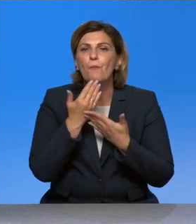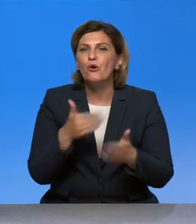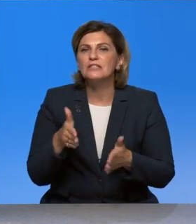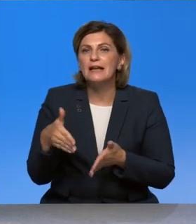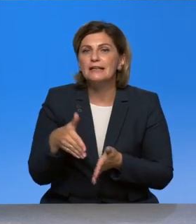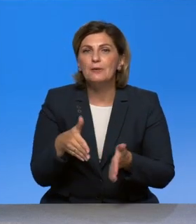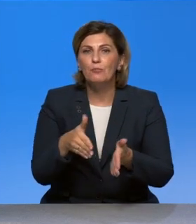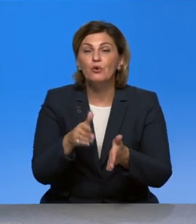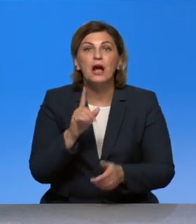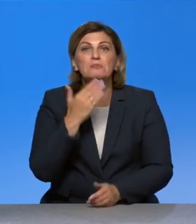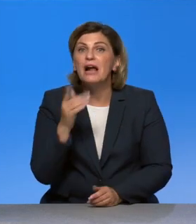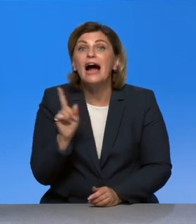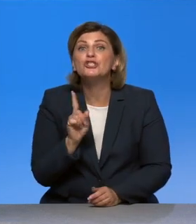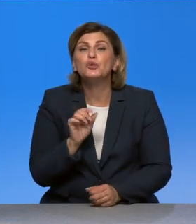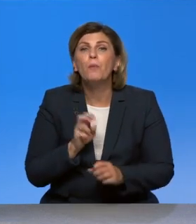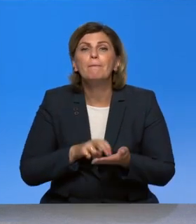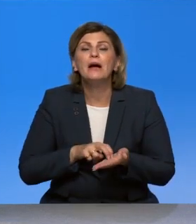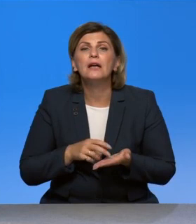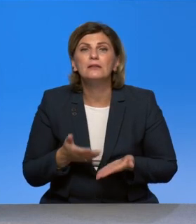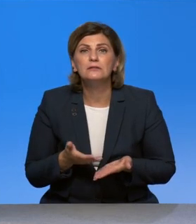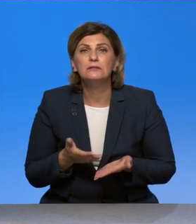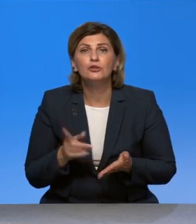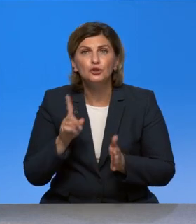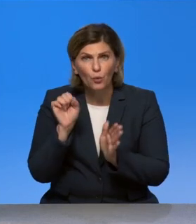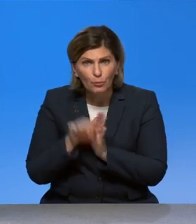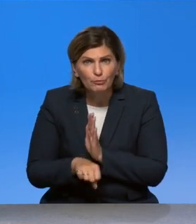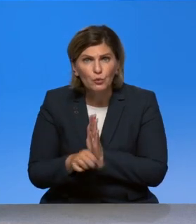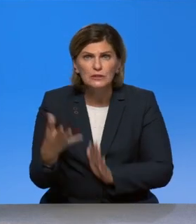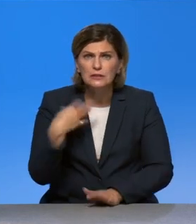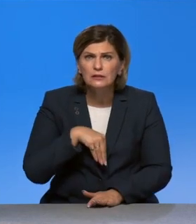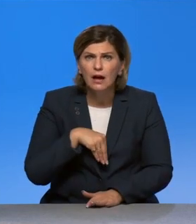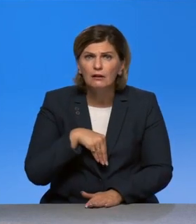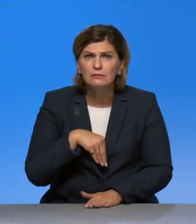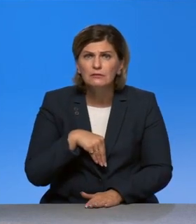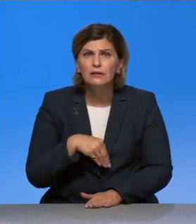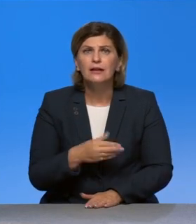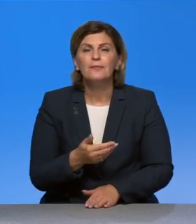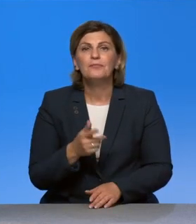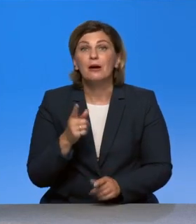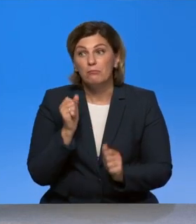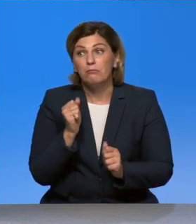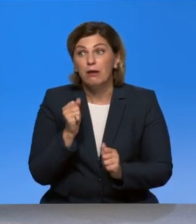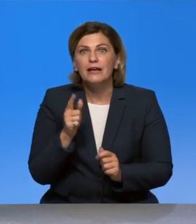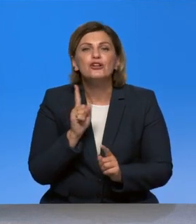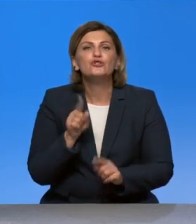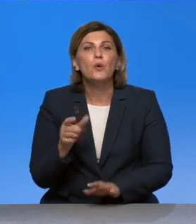путь. А чего боялись? Убьют, а боялись, съедят? Что съедят, скажем так.